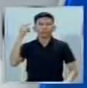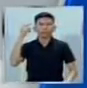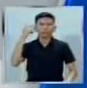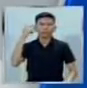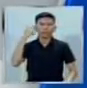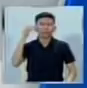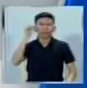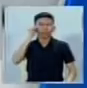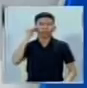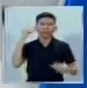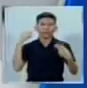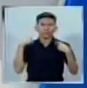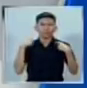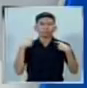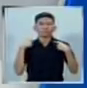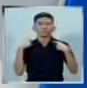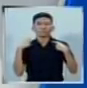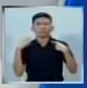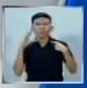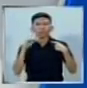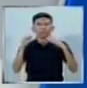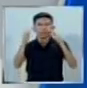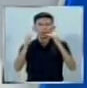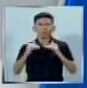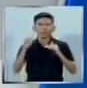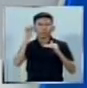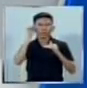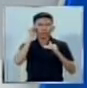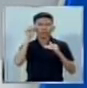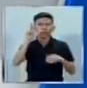381,984. Samantalang si Siso naman ay